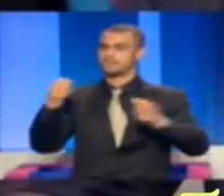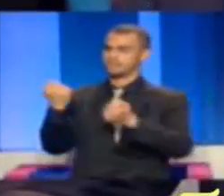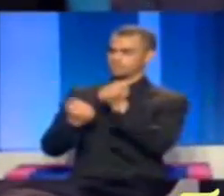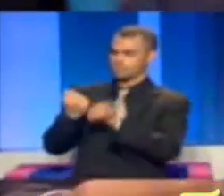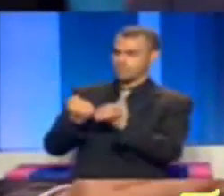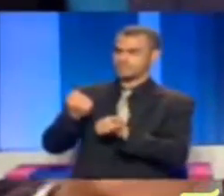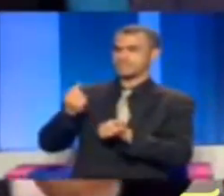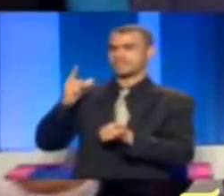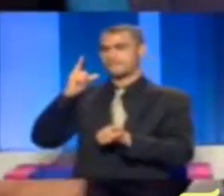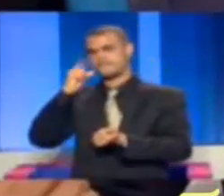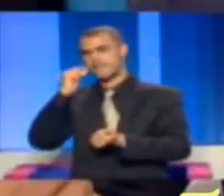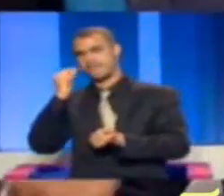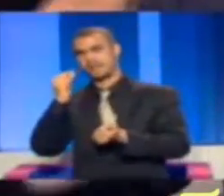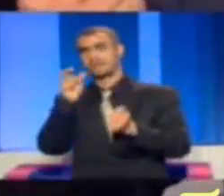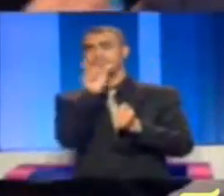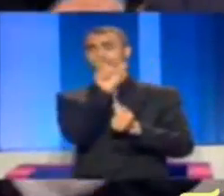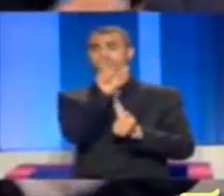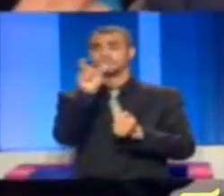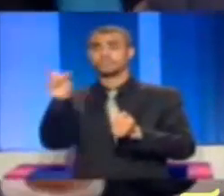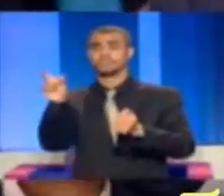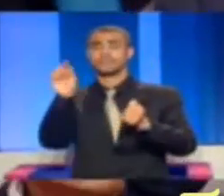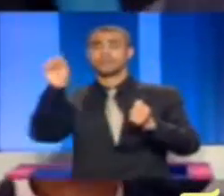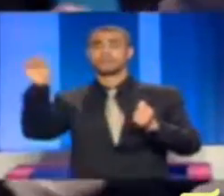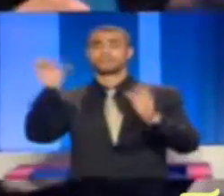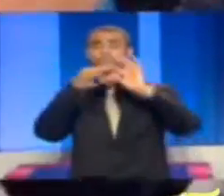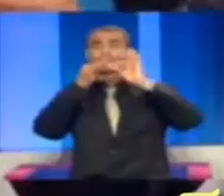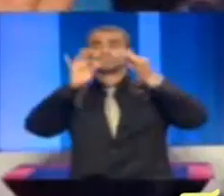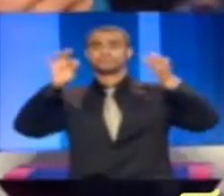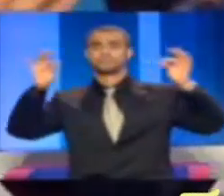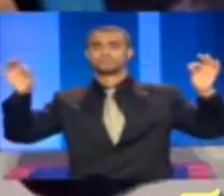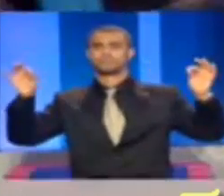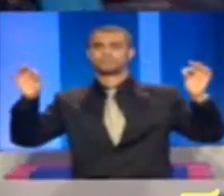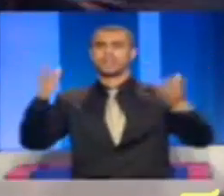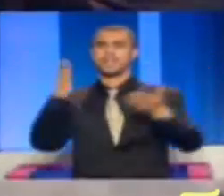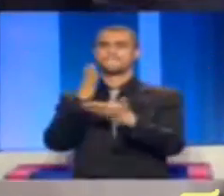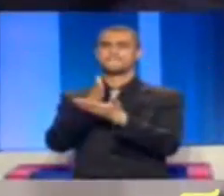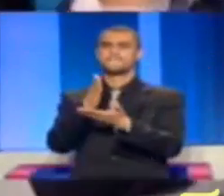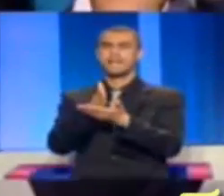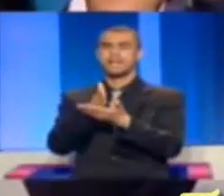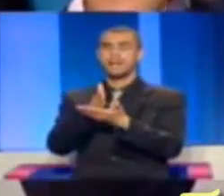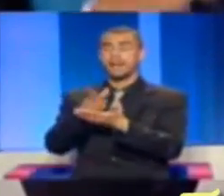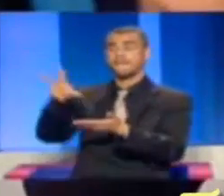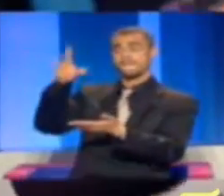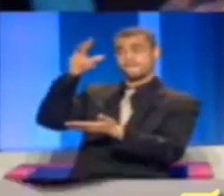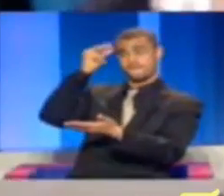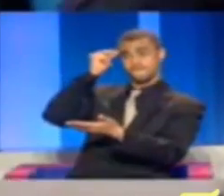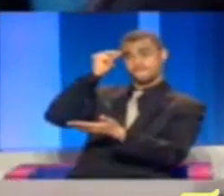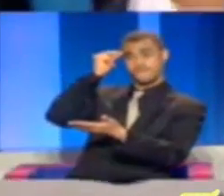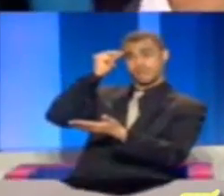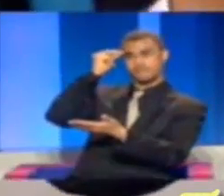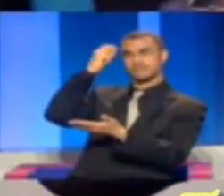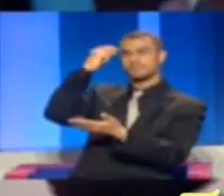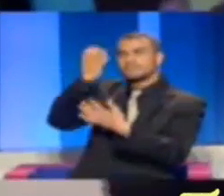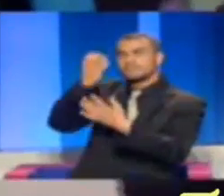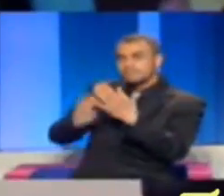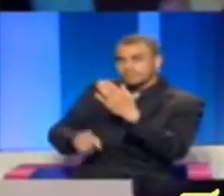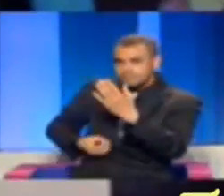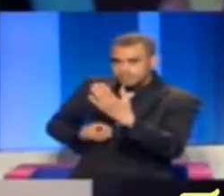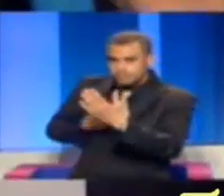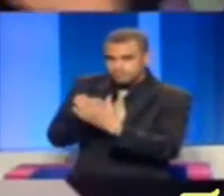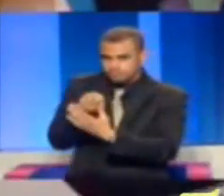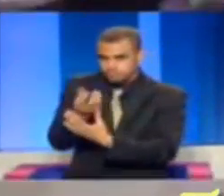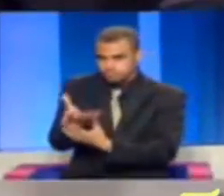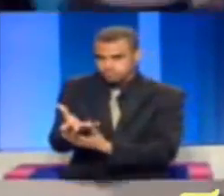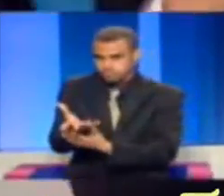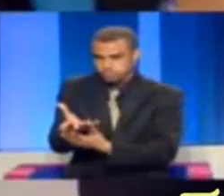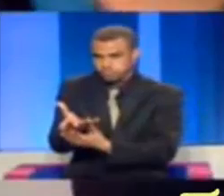السياره ديال بابا. اذا سنتين تيقدر يدير جمله مفيده المعنى ديالها بانه فهم الكلام وفهم المعنى ديالو وبدا يخرج